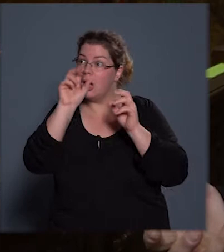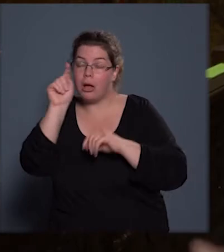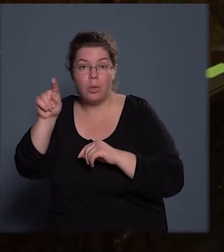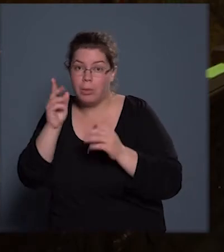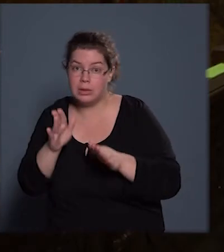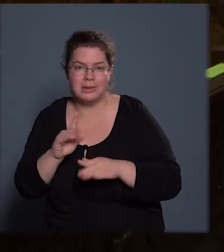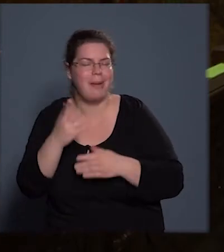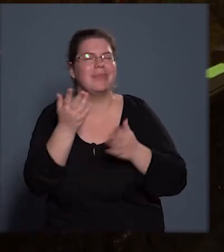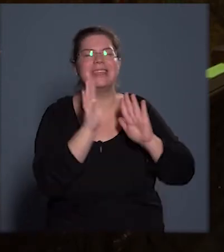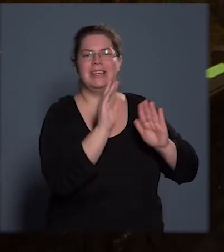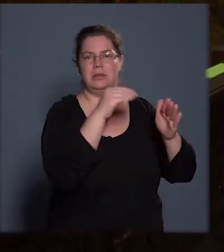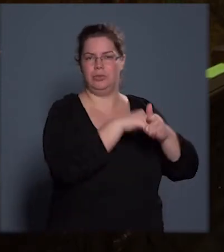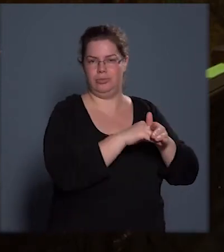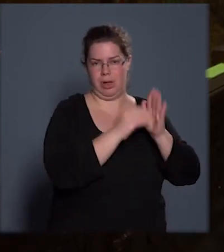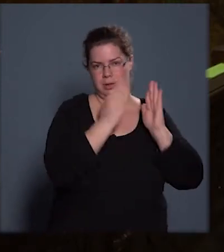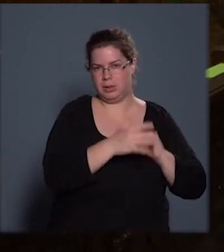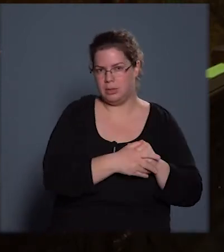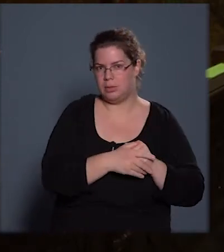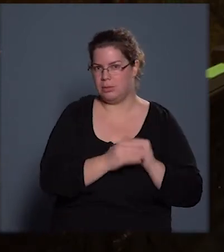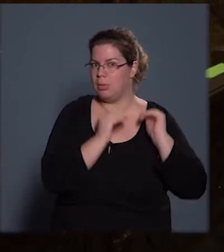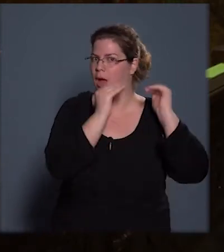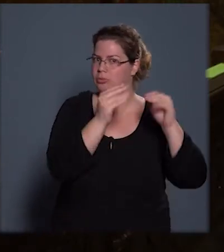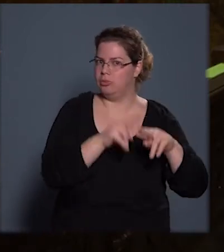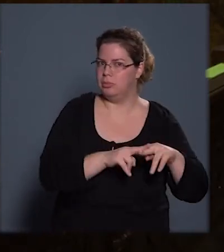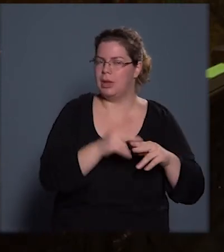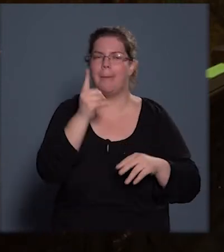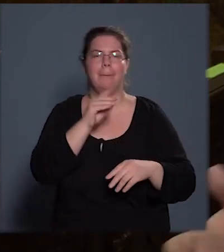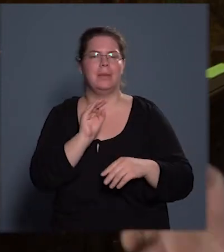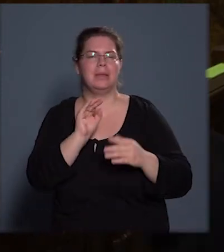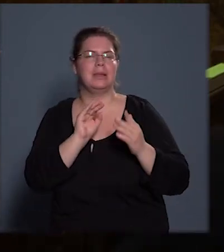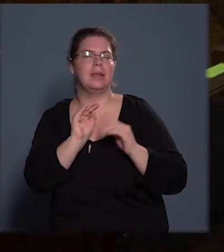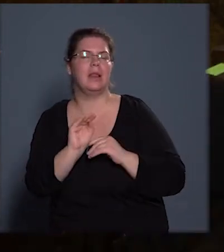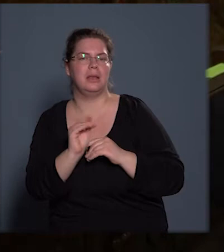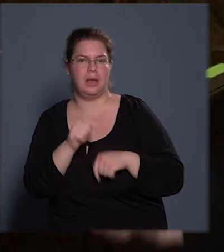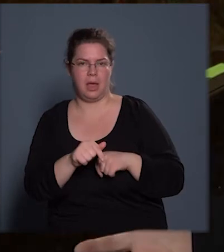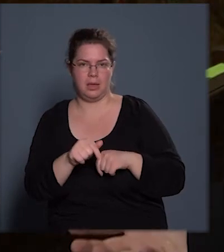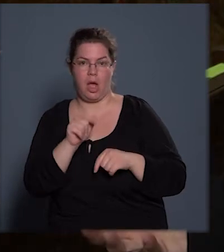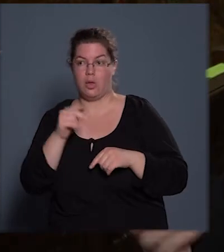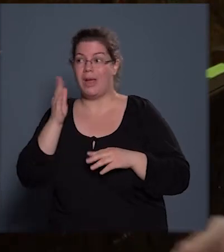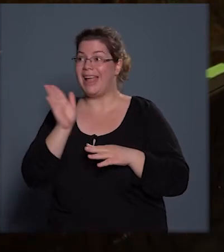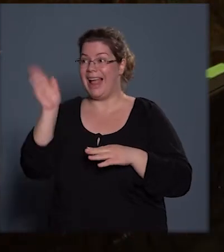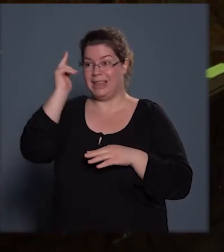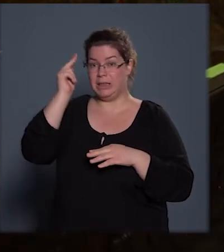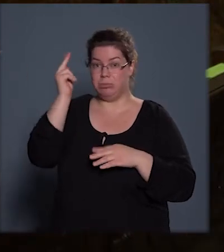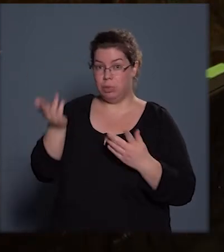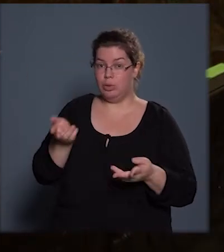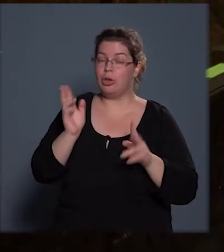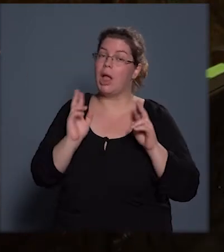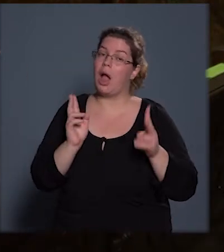rendű. Viszont mit jelképez ez? Hogy azok a keleti bölcsek,